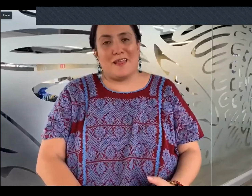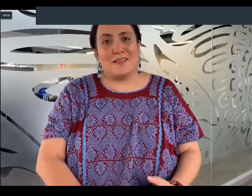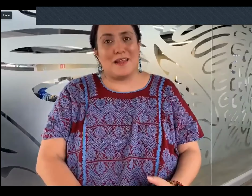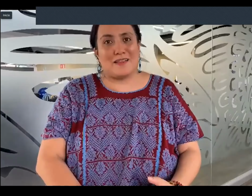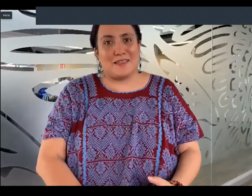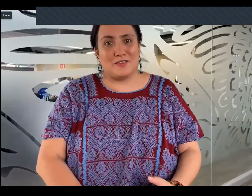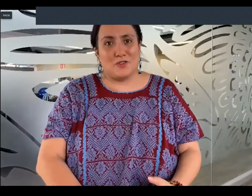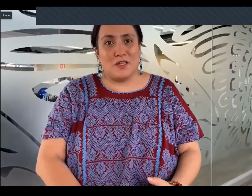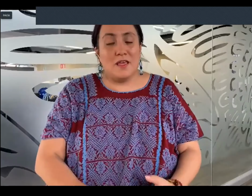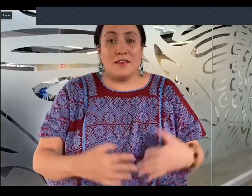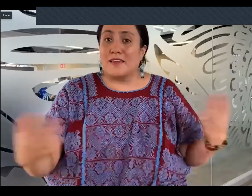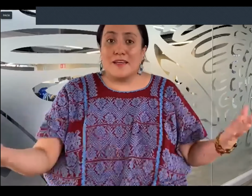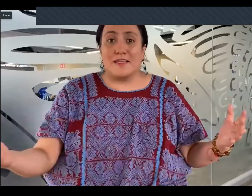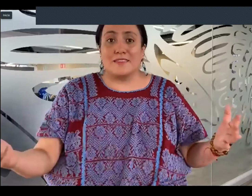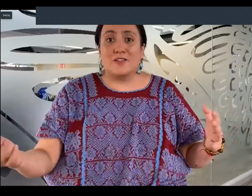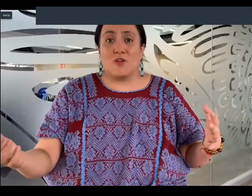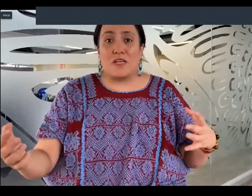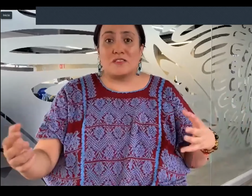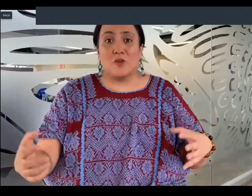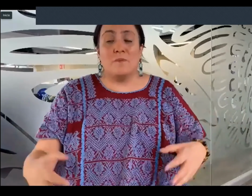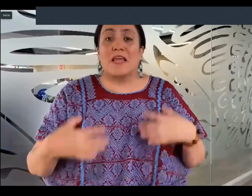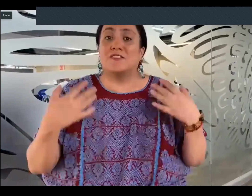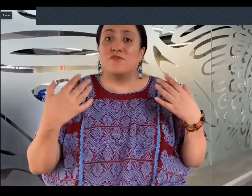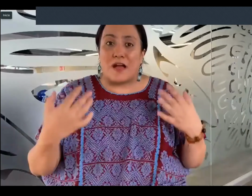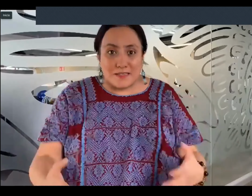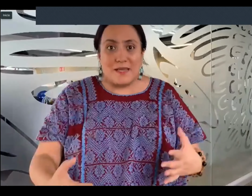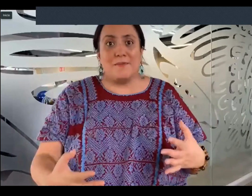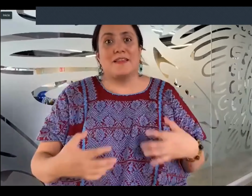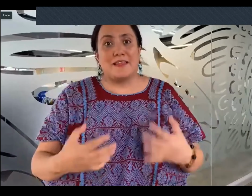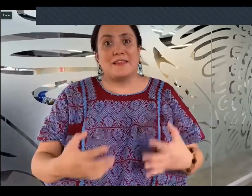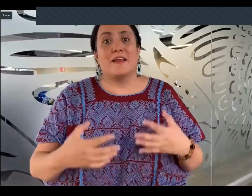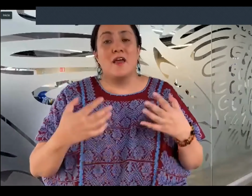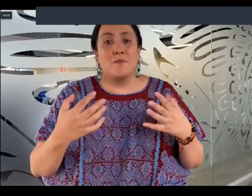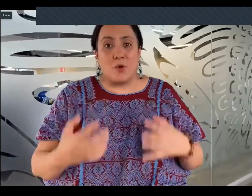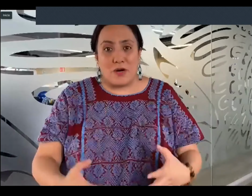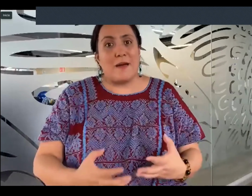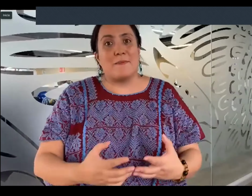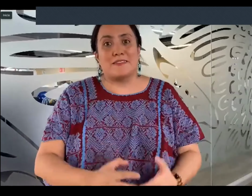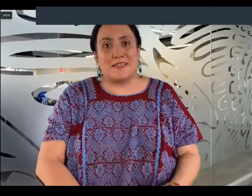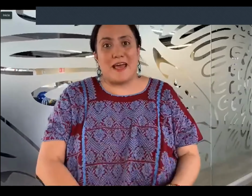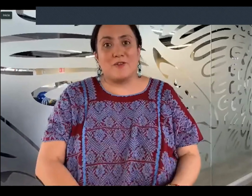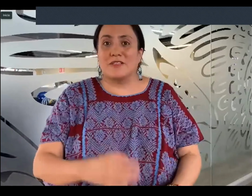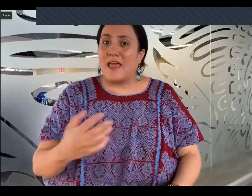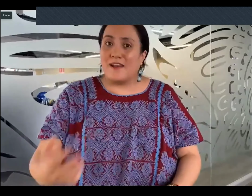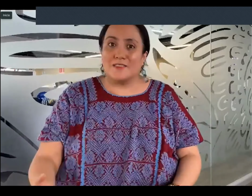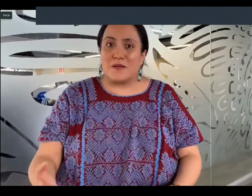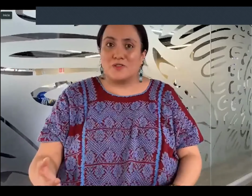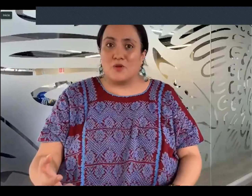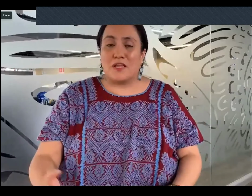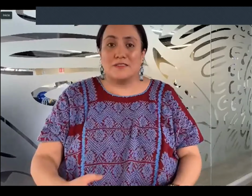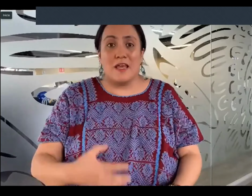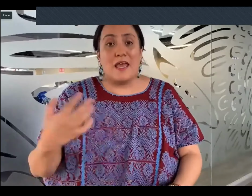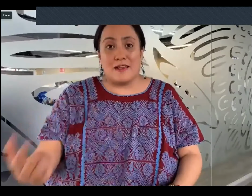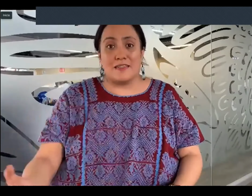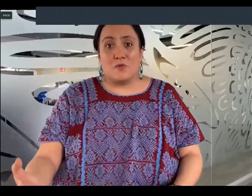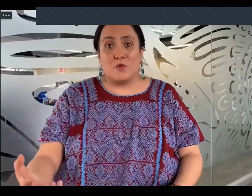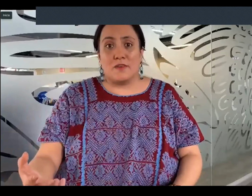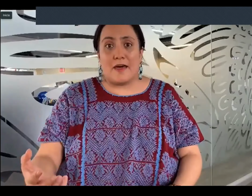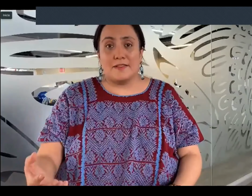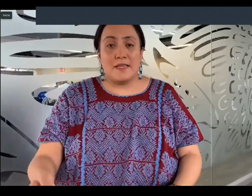leur consensus, il n'y a pas de consensus véritable. Qu'est-ce que ça veut dire? Est-ce que c'est faisable d'avoir des